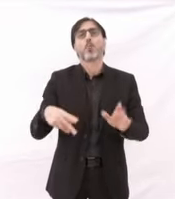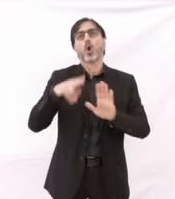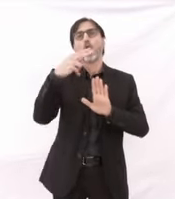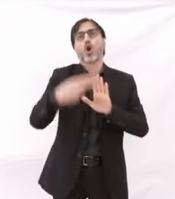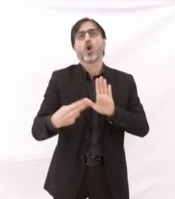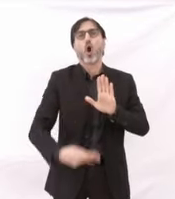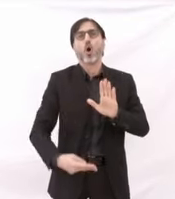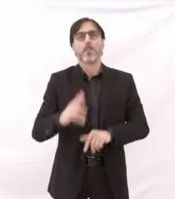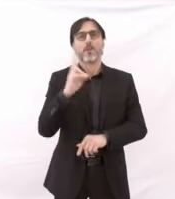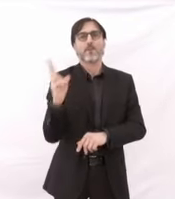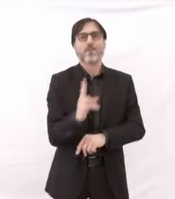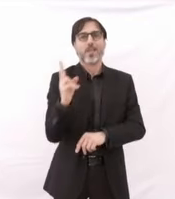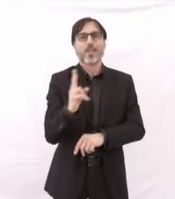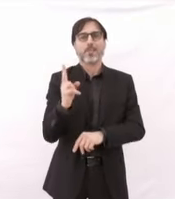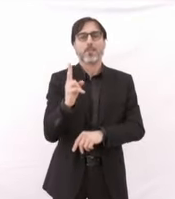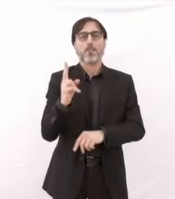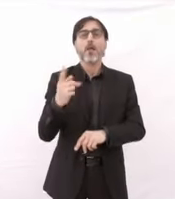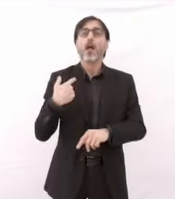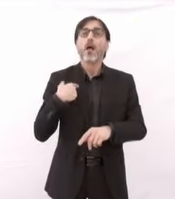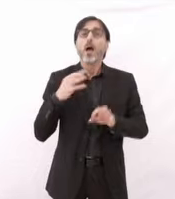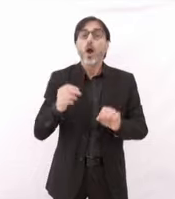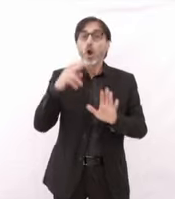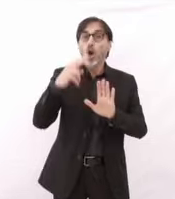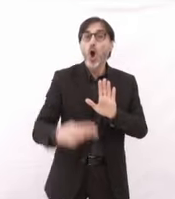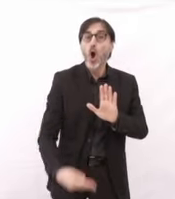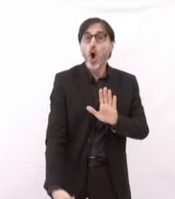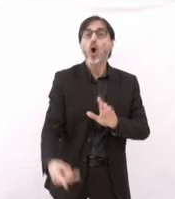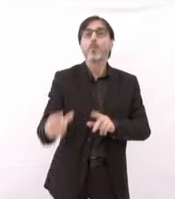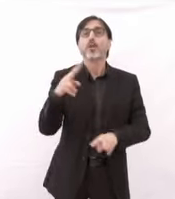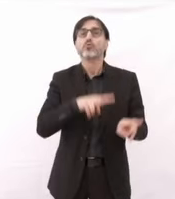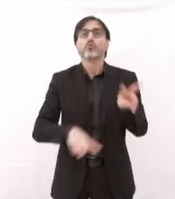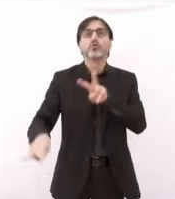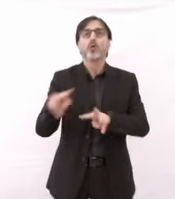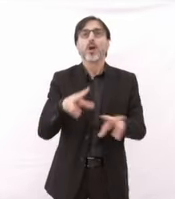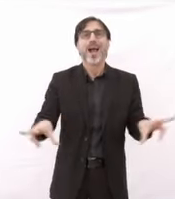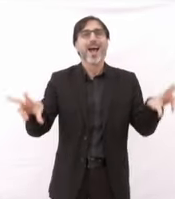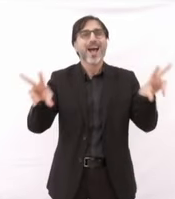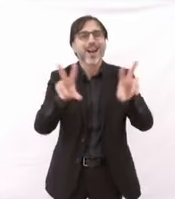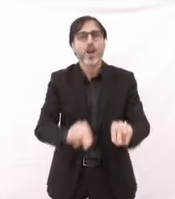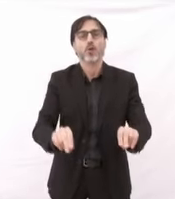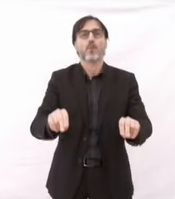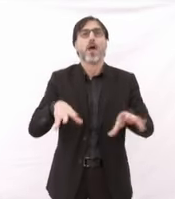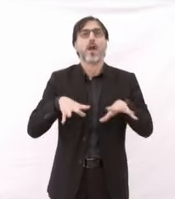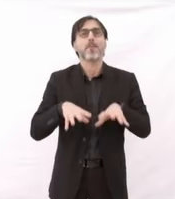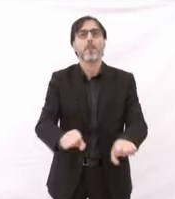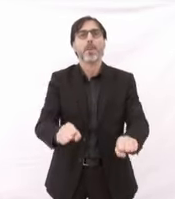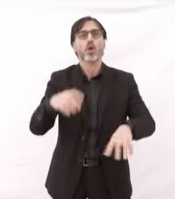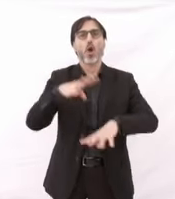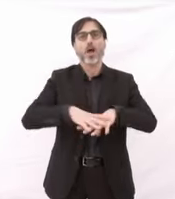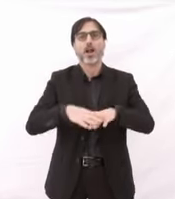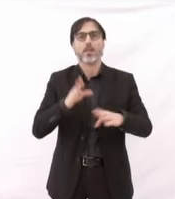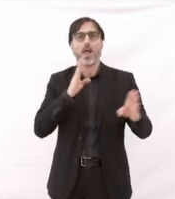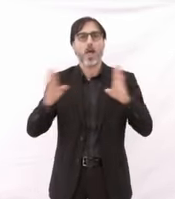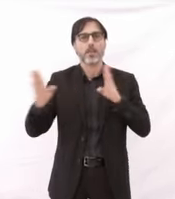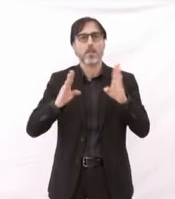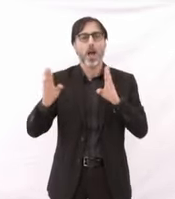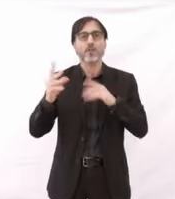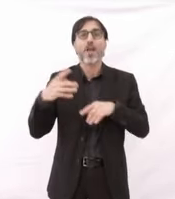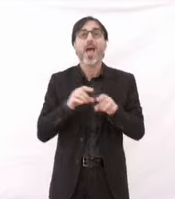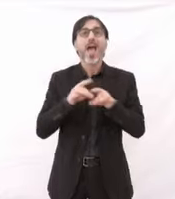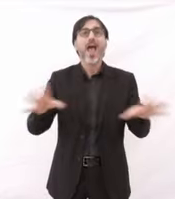vittime e a partire da questi nomi cerca di rinnovare l'impegno di tutta la rete antimafia, perché lo voglio ricordare, Libera non